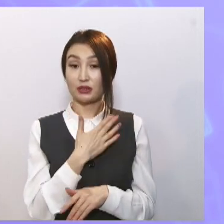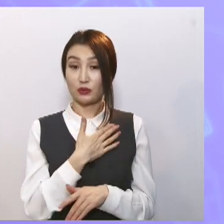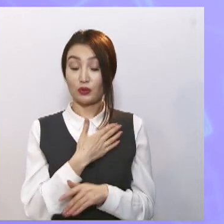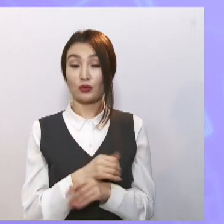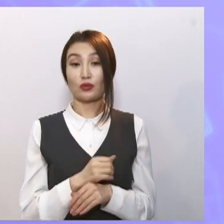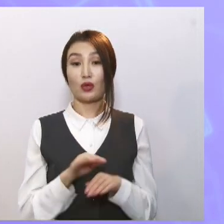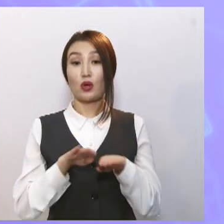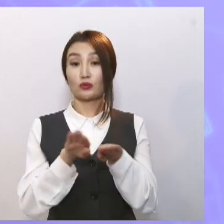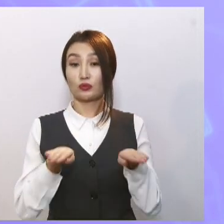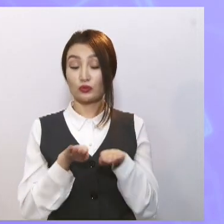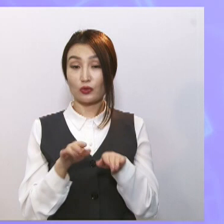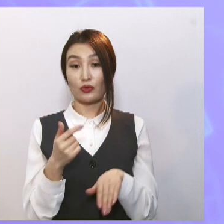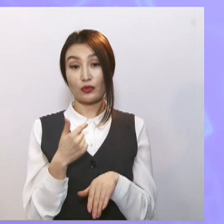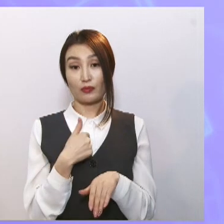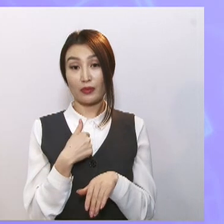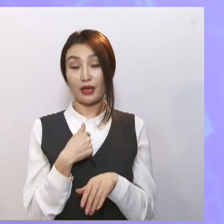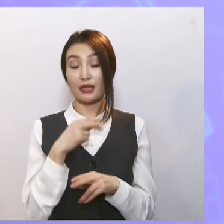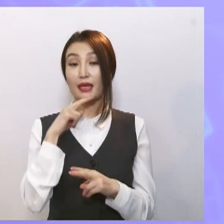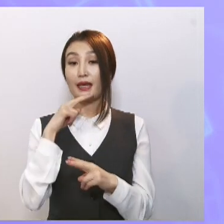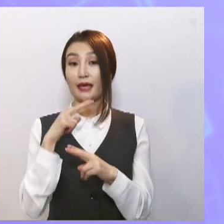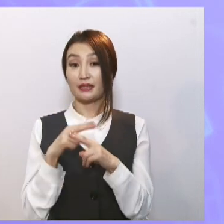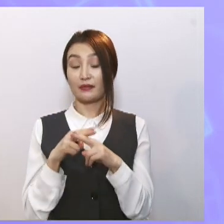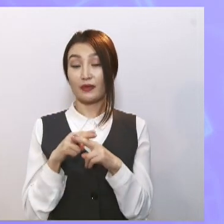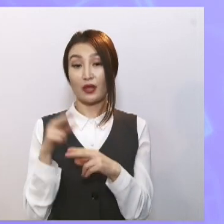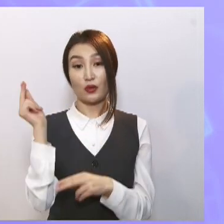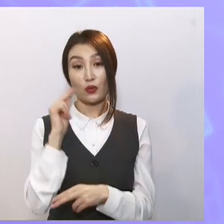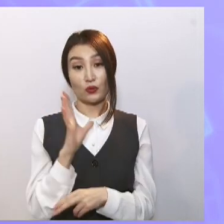Сууда сүзгөндү мен эжемден үйрөндүм.